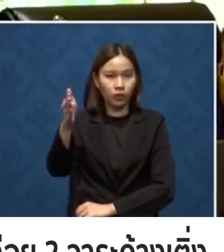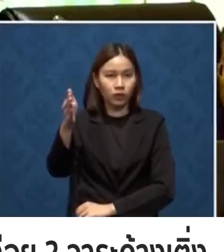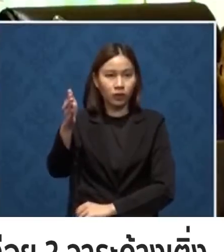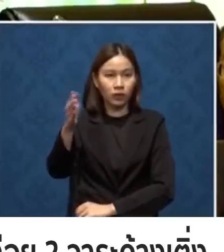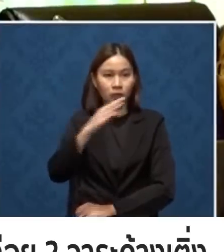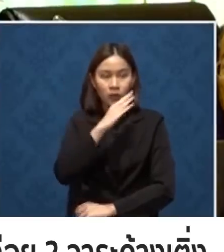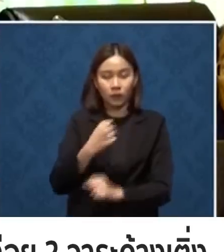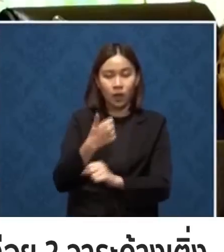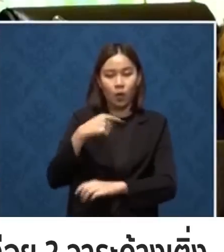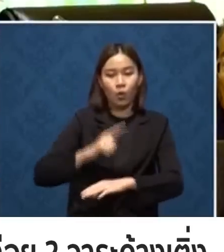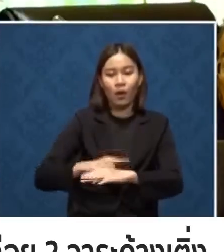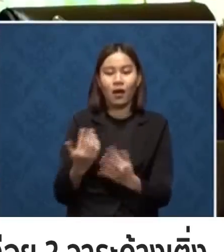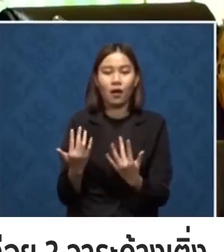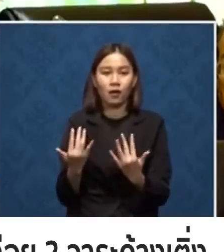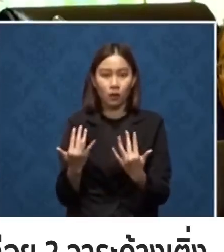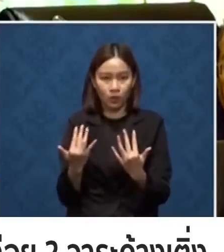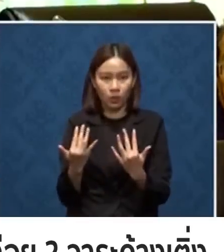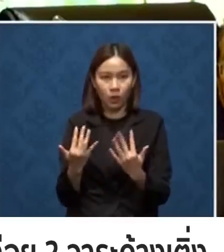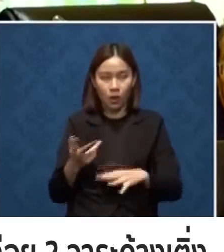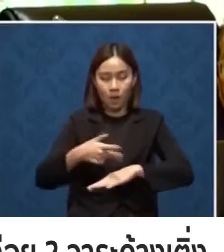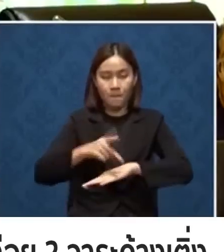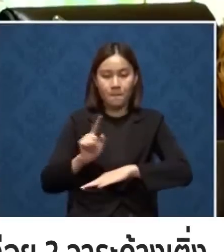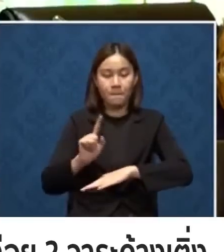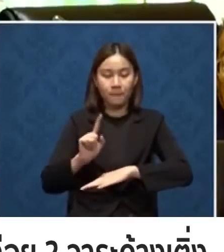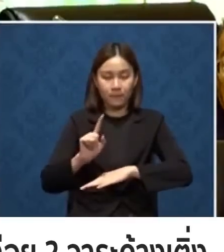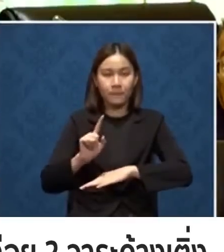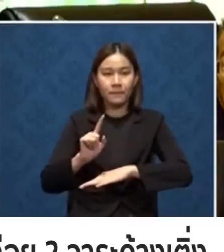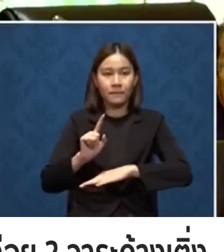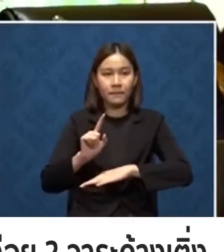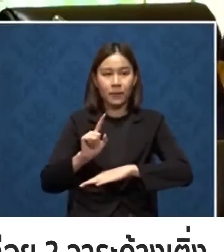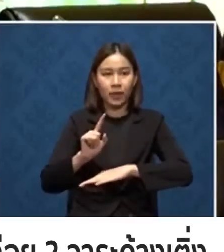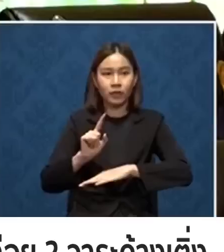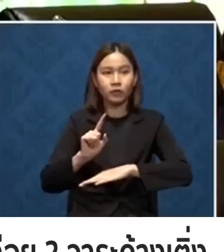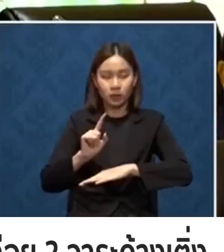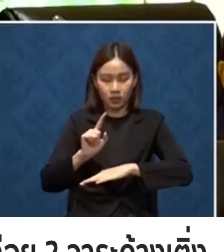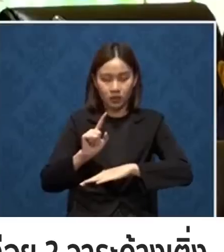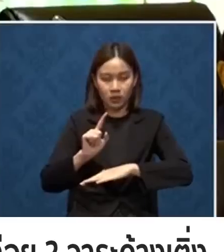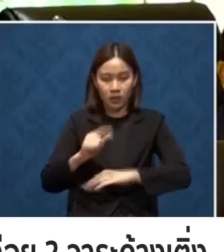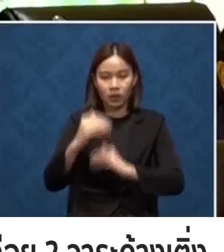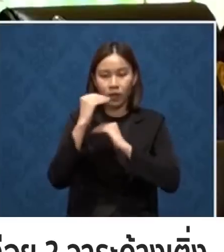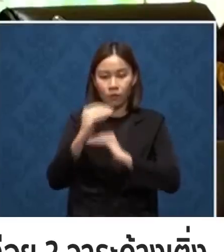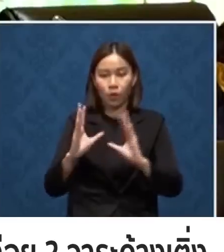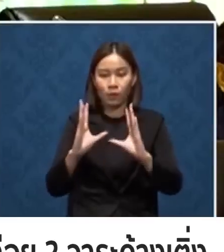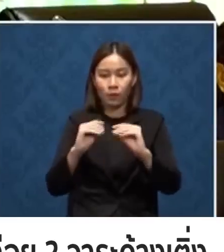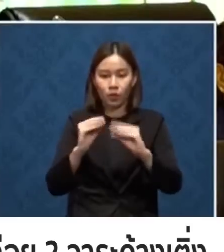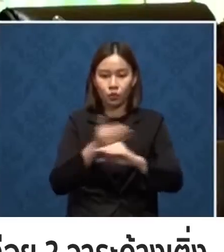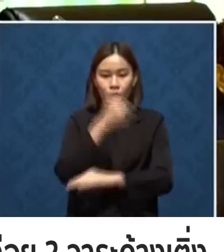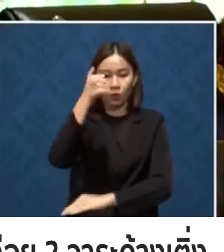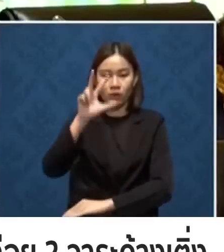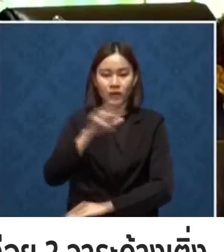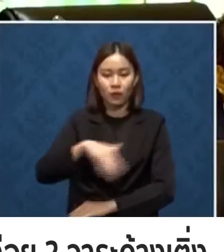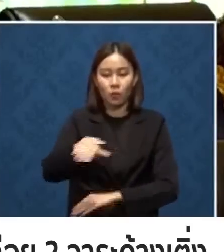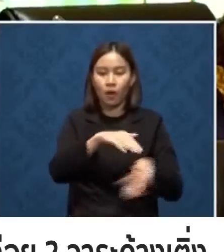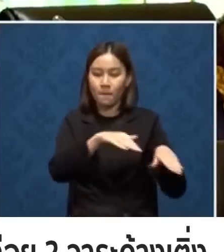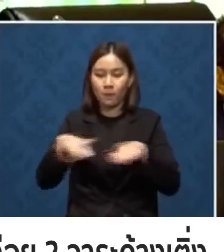ทำอย่างอื่นนอกเหนือจากจะต้องพิจารณาว่าทบทวนมติของรัฐสภาเมื่อวัน